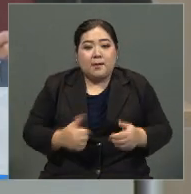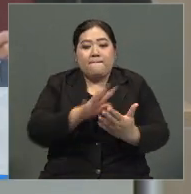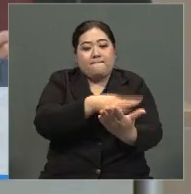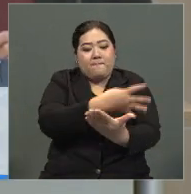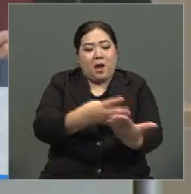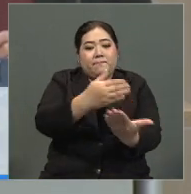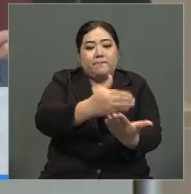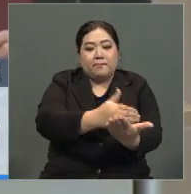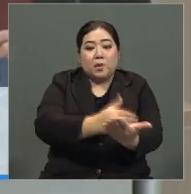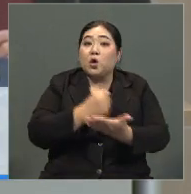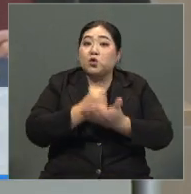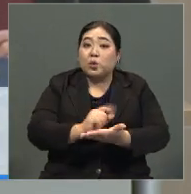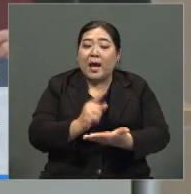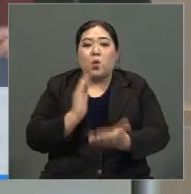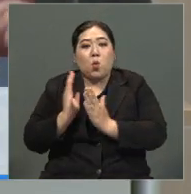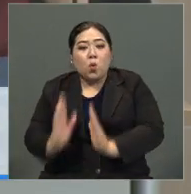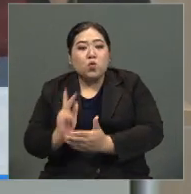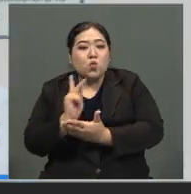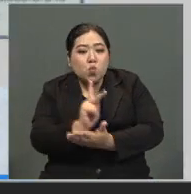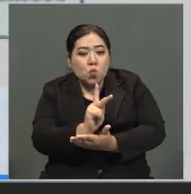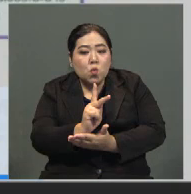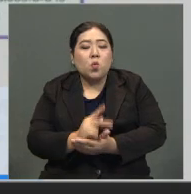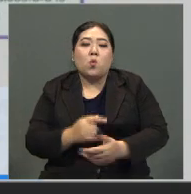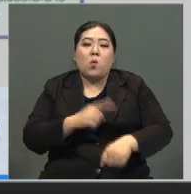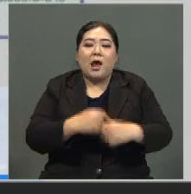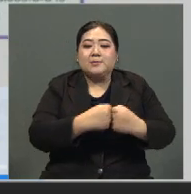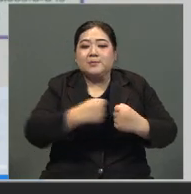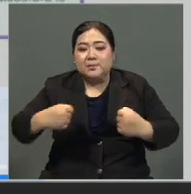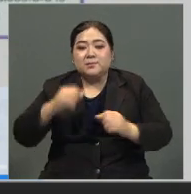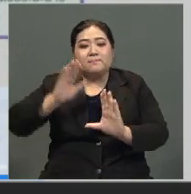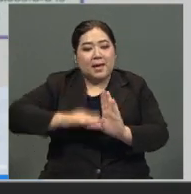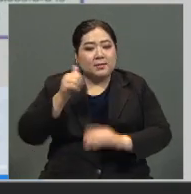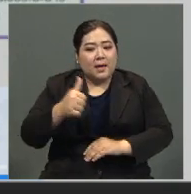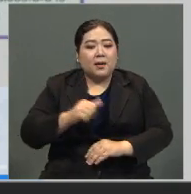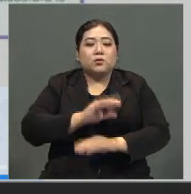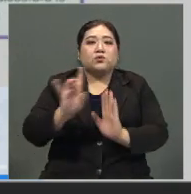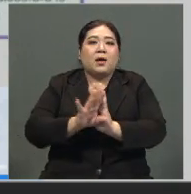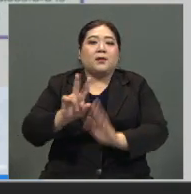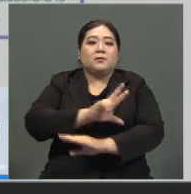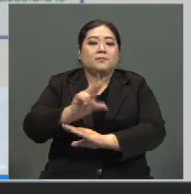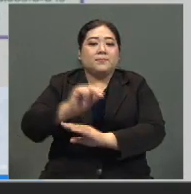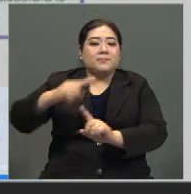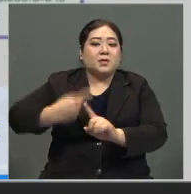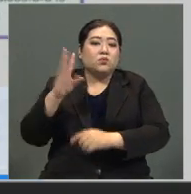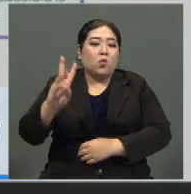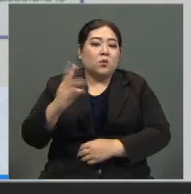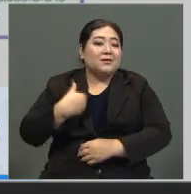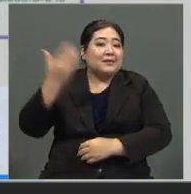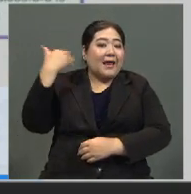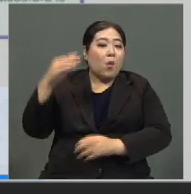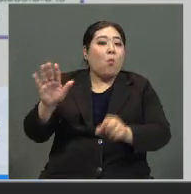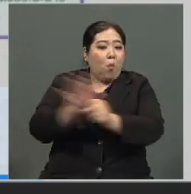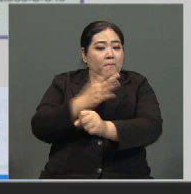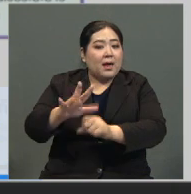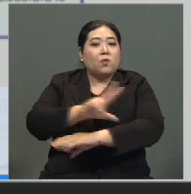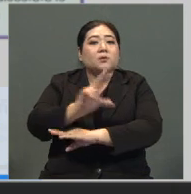จะมีทั้งการขยายเวลาให้ลูเนี่ยรายย่อยสมัครรความช่เหอได้จนถวัที่ 30 มิตถนายนจากที่ครบกำหนดแล้ว